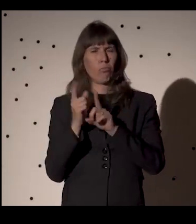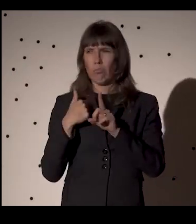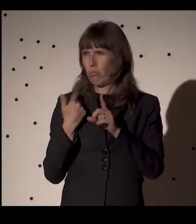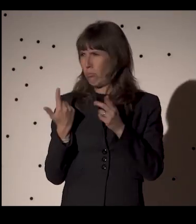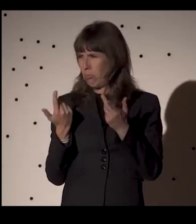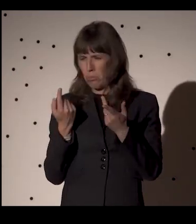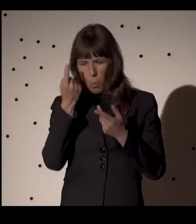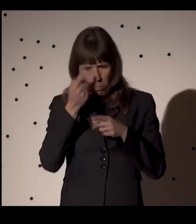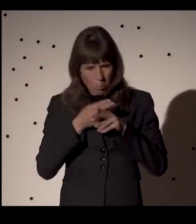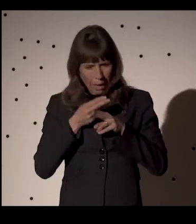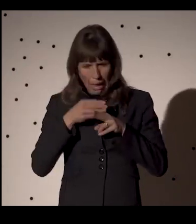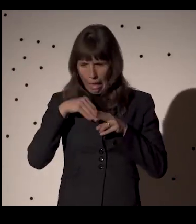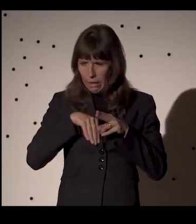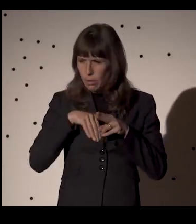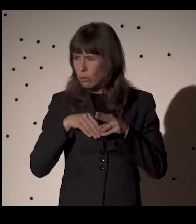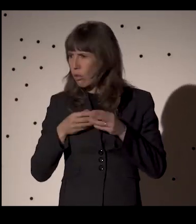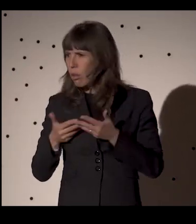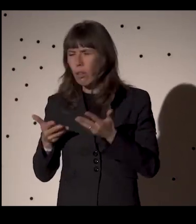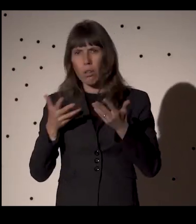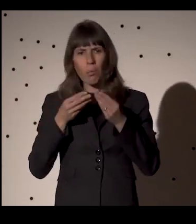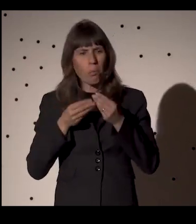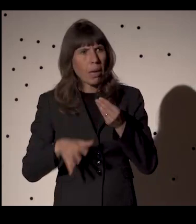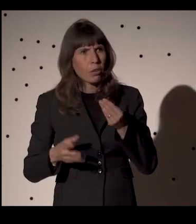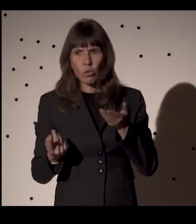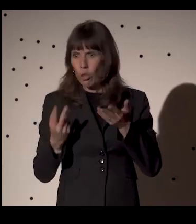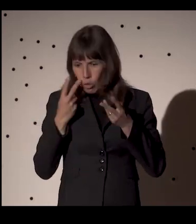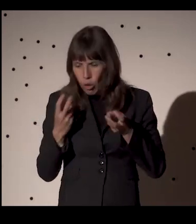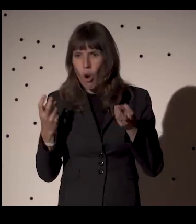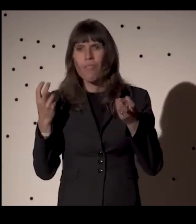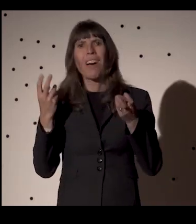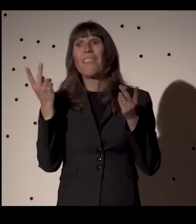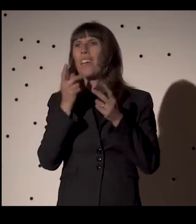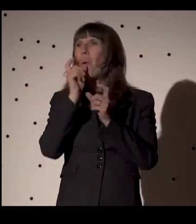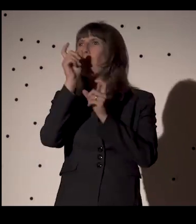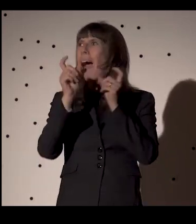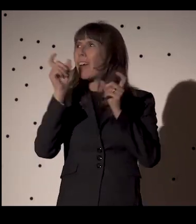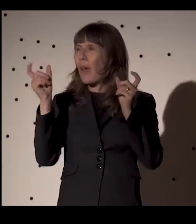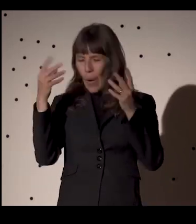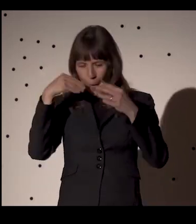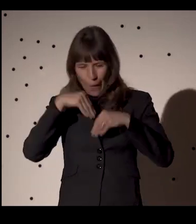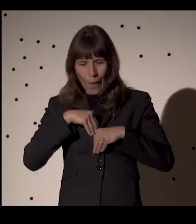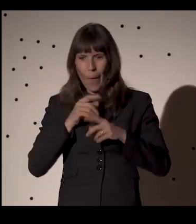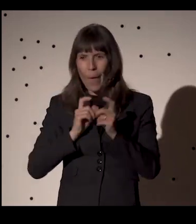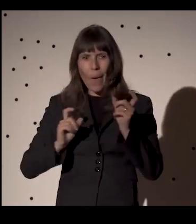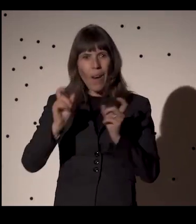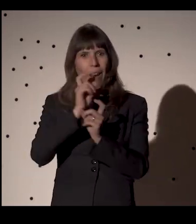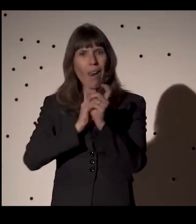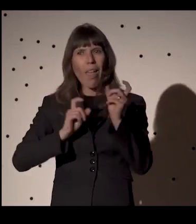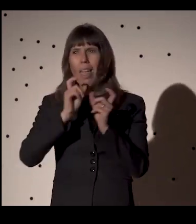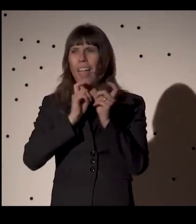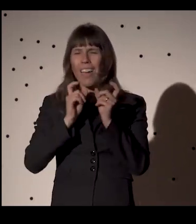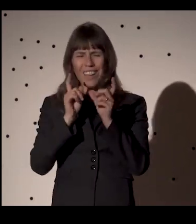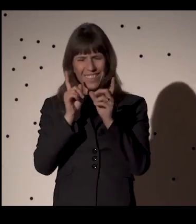perduto mancato delle parole io sono tutte queste parole tutte queste estraneità questa polvere verbale